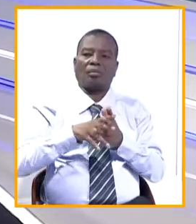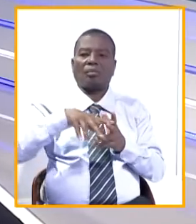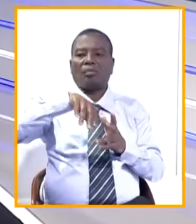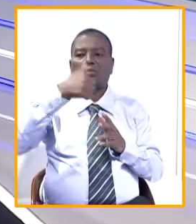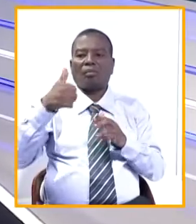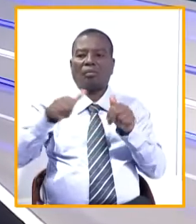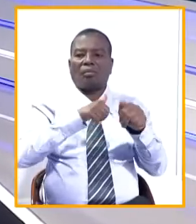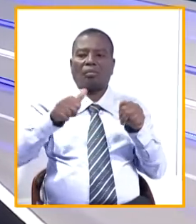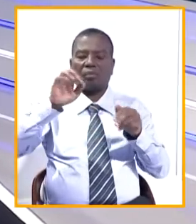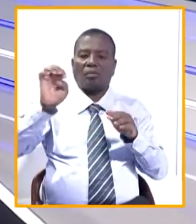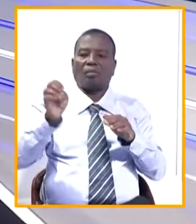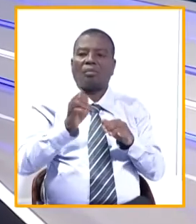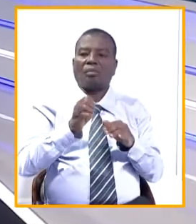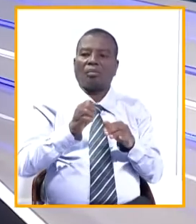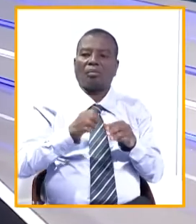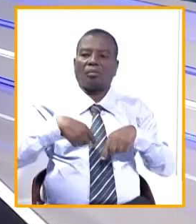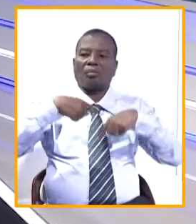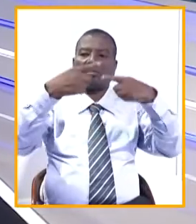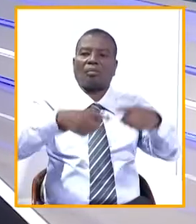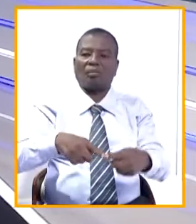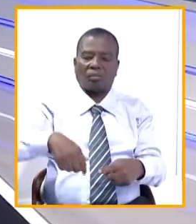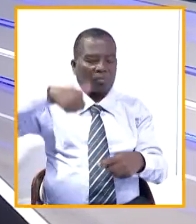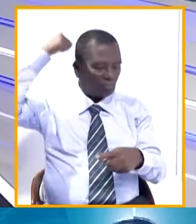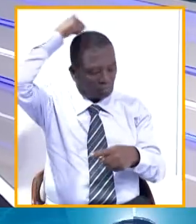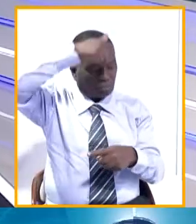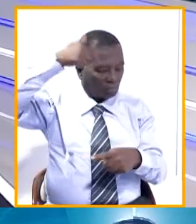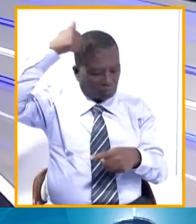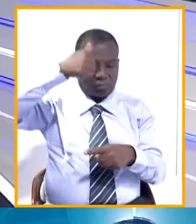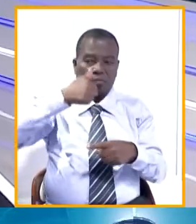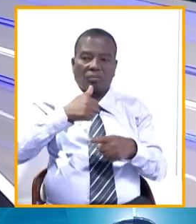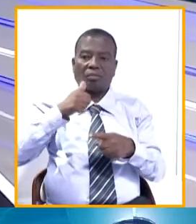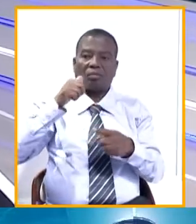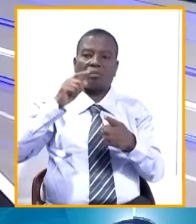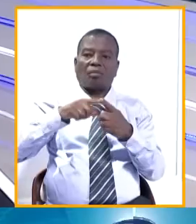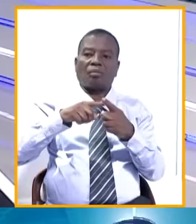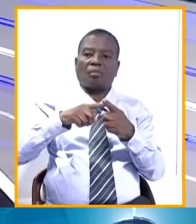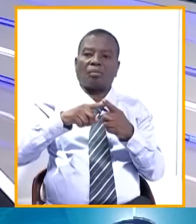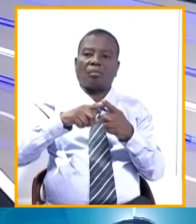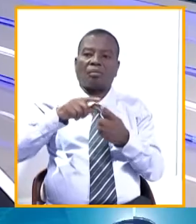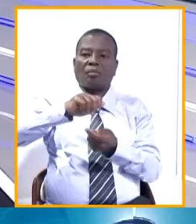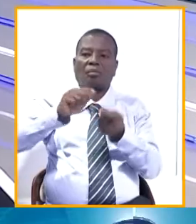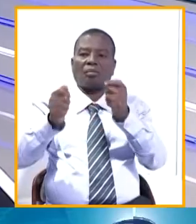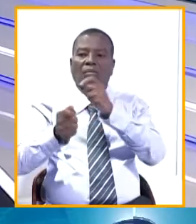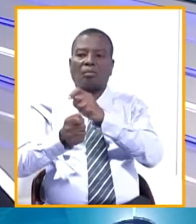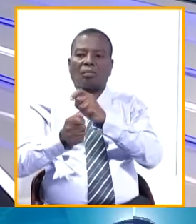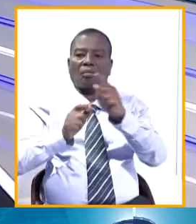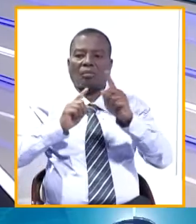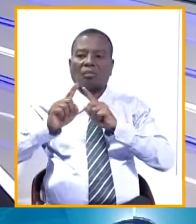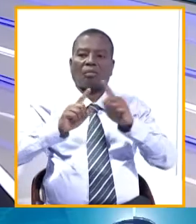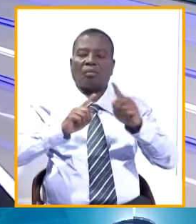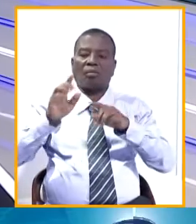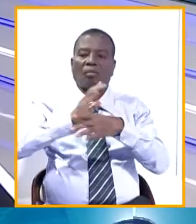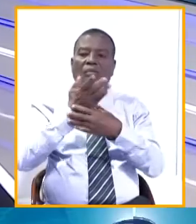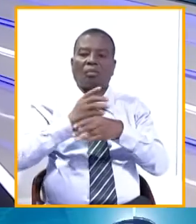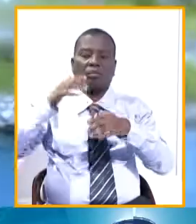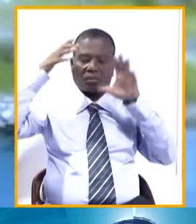Autre actualité et direction Alger, la capitale de l'Algérie. À noter les échanges entre le président de